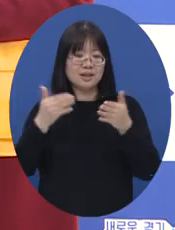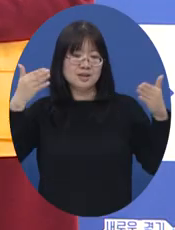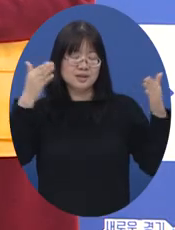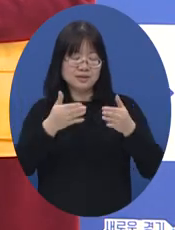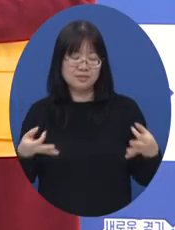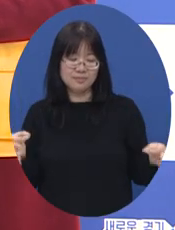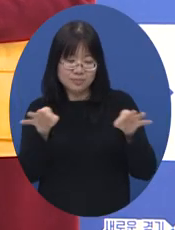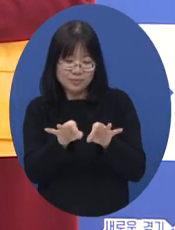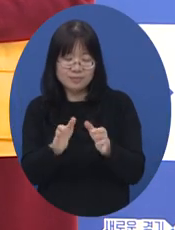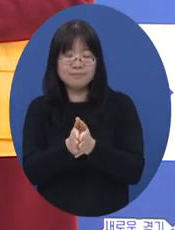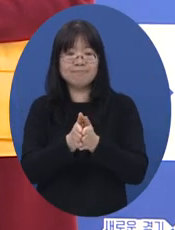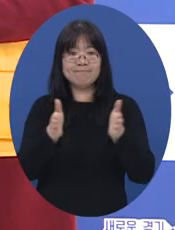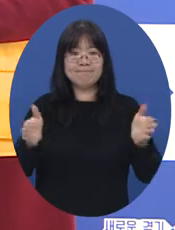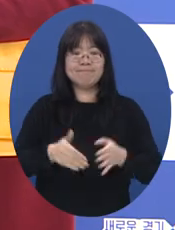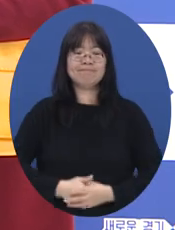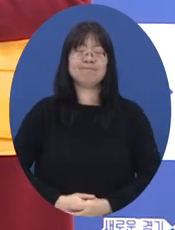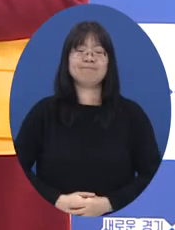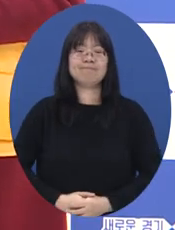복음 을 실행합니다